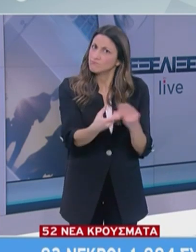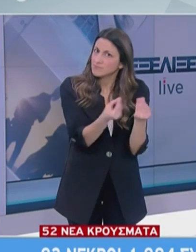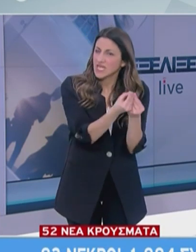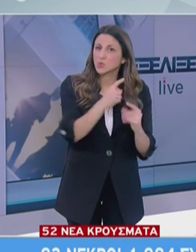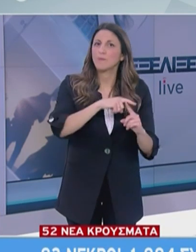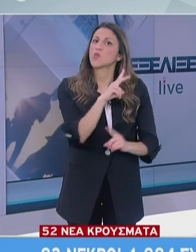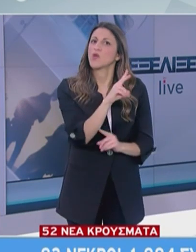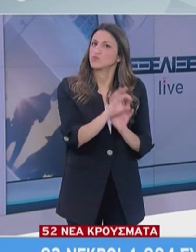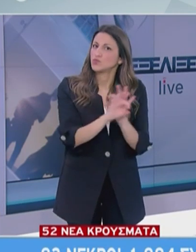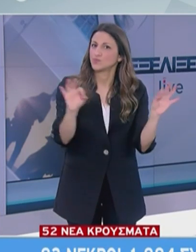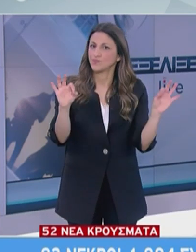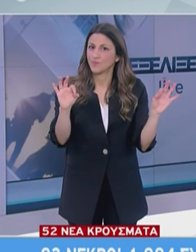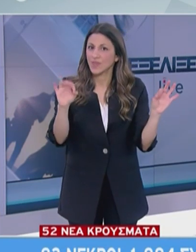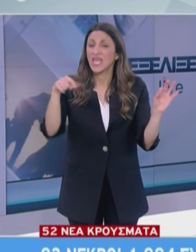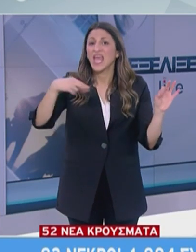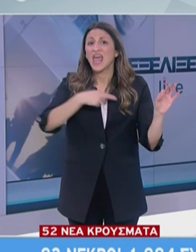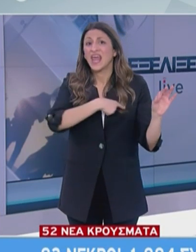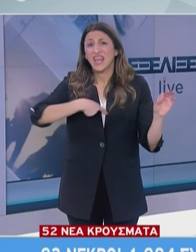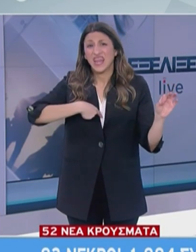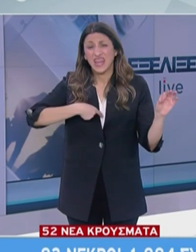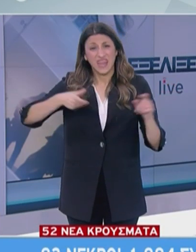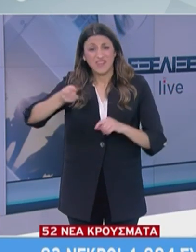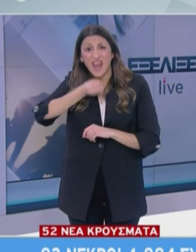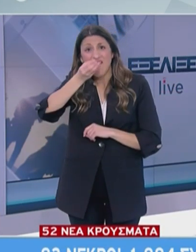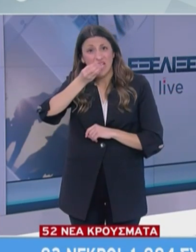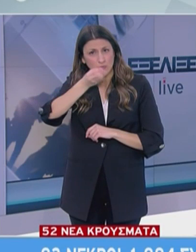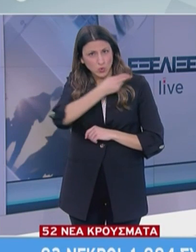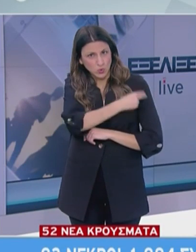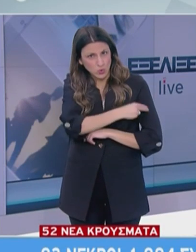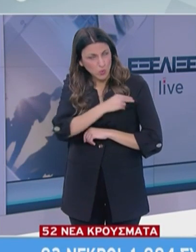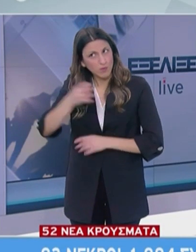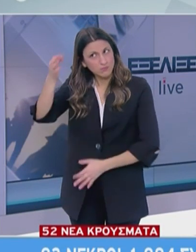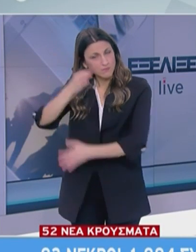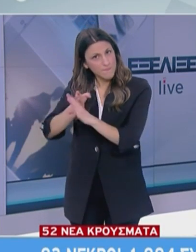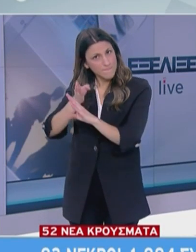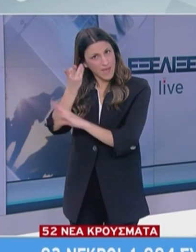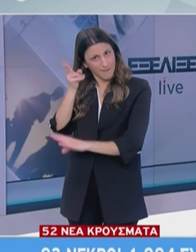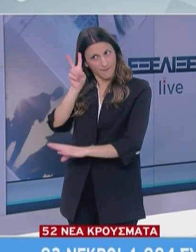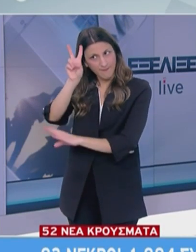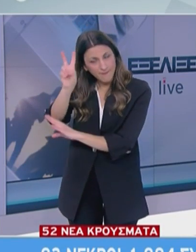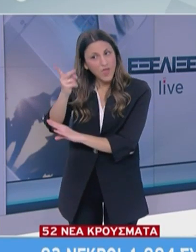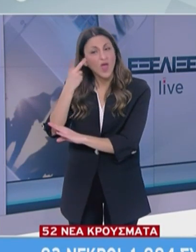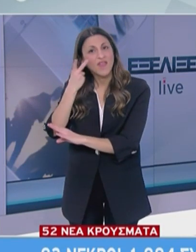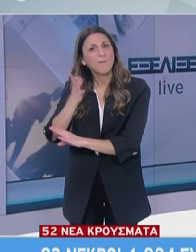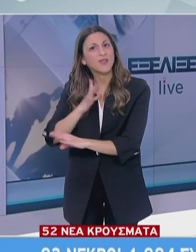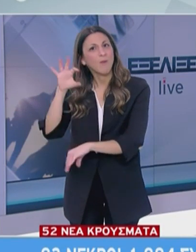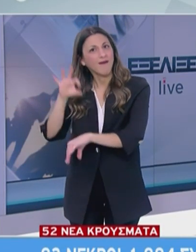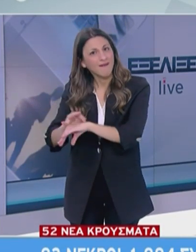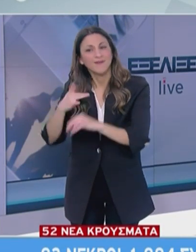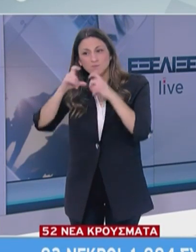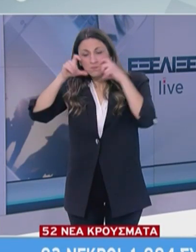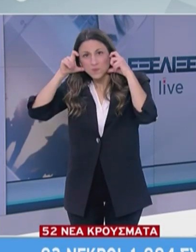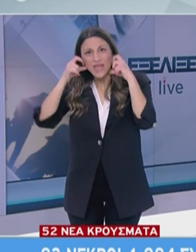σήμερα, είχαμε μπει στη μονάδα της συντατικής θεραπείας στον Ευαγγελισμό να δούμε ασθενείς μαζί και φόρεσα και